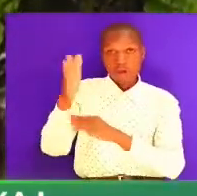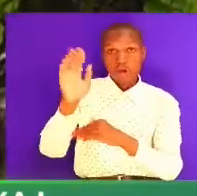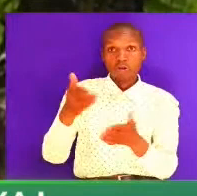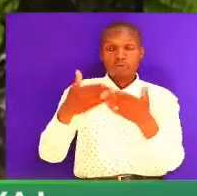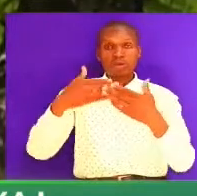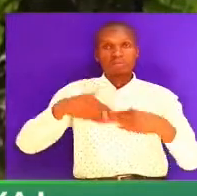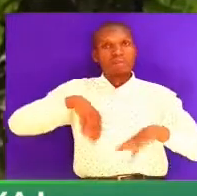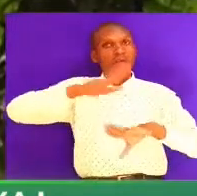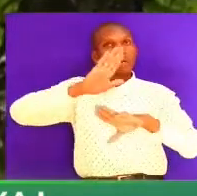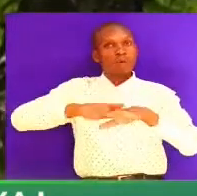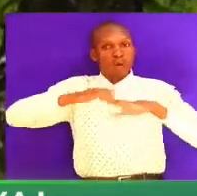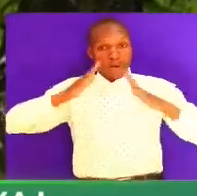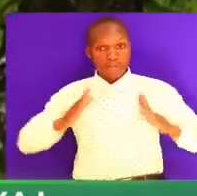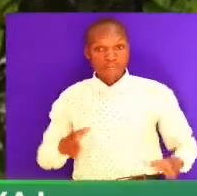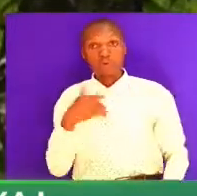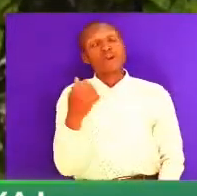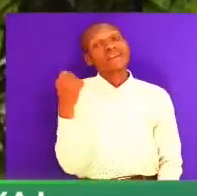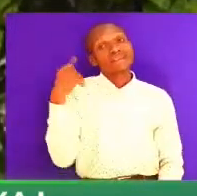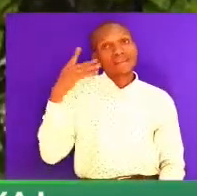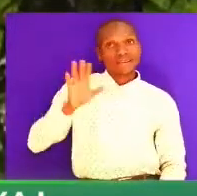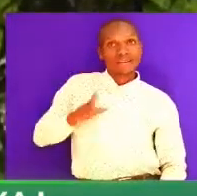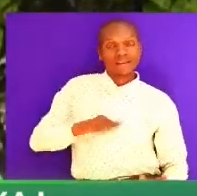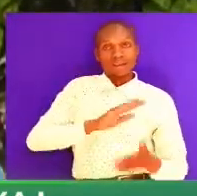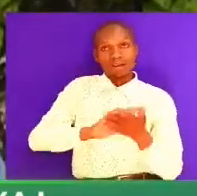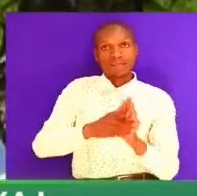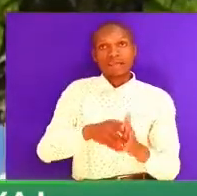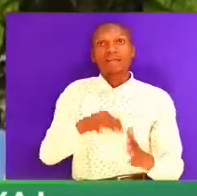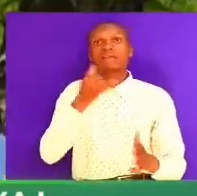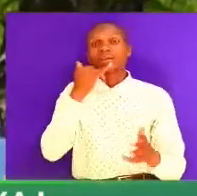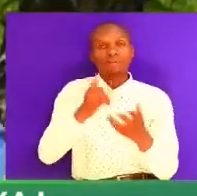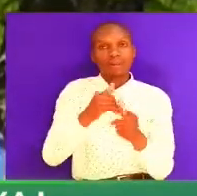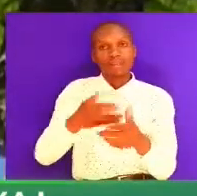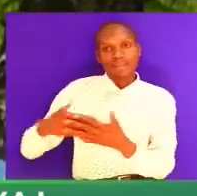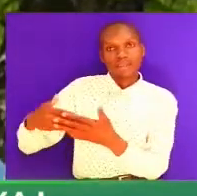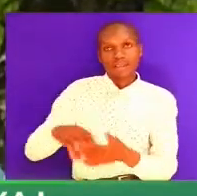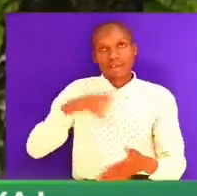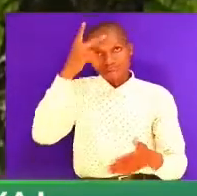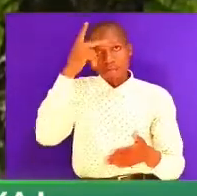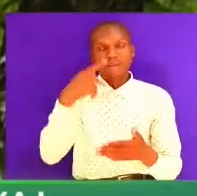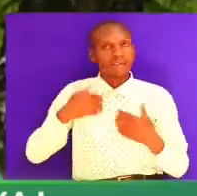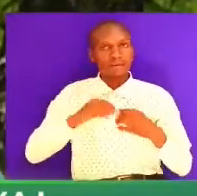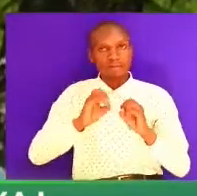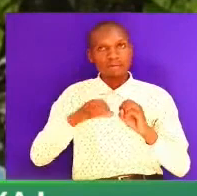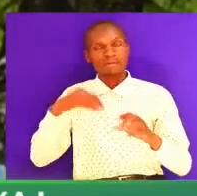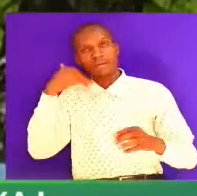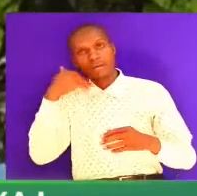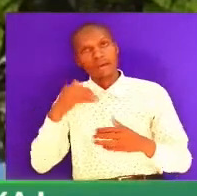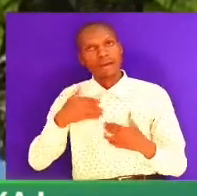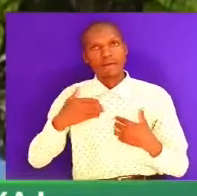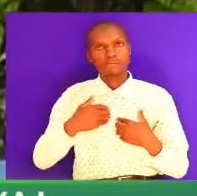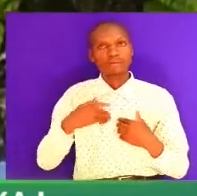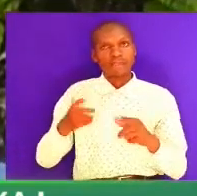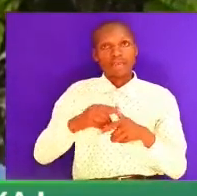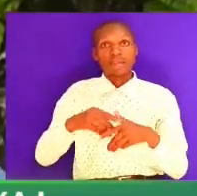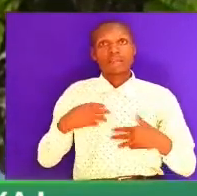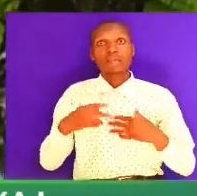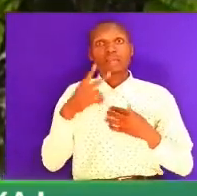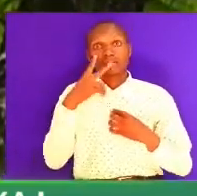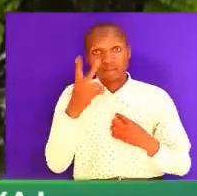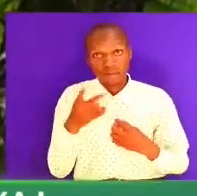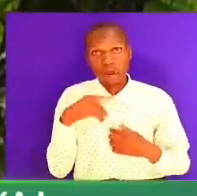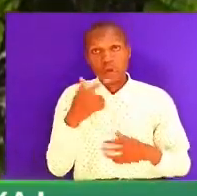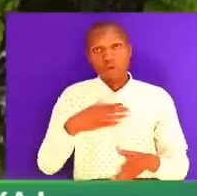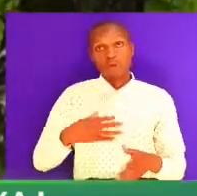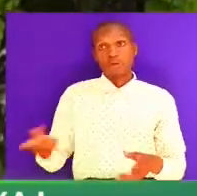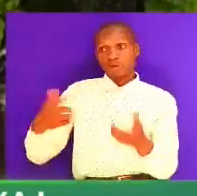mo samaria o komanya ngo babora kambara wana bara cinta kana nciro amaru ira bantu mbagu gat. Ina nyo korro mo kambi gotu tarira